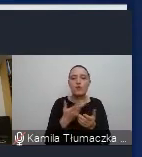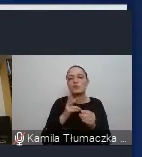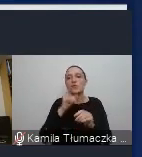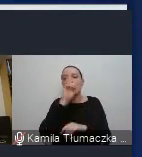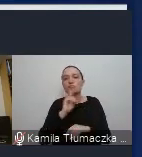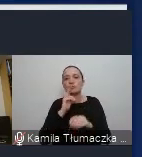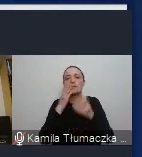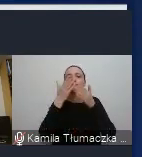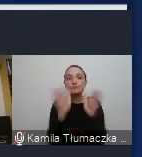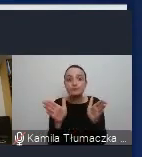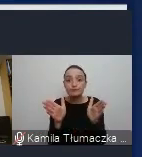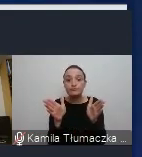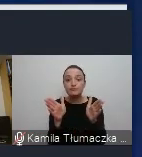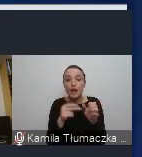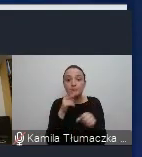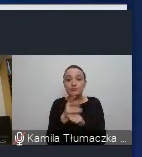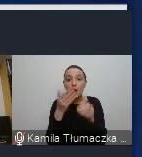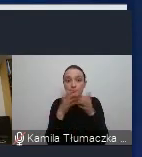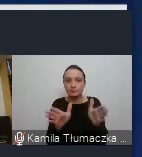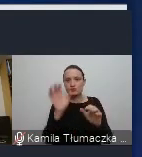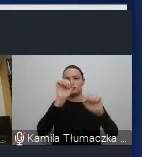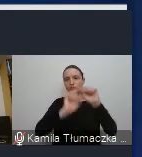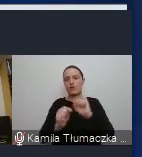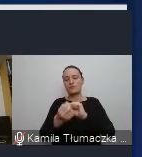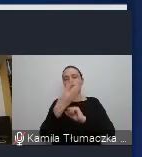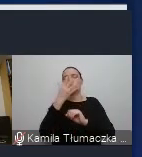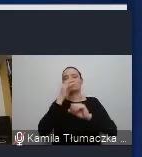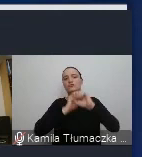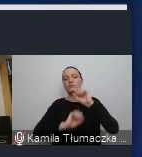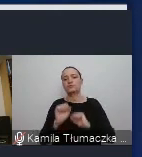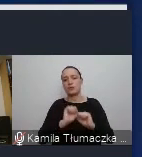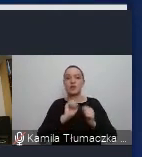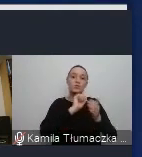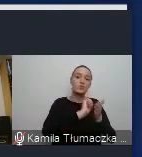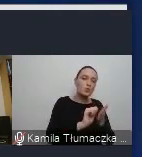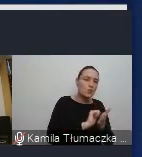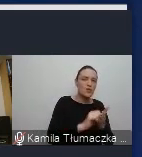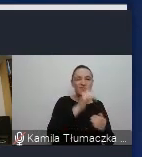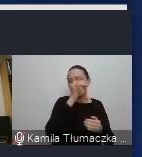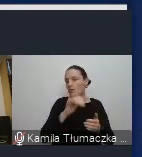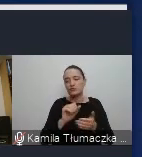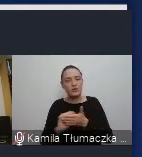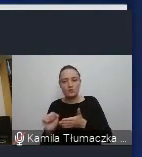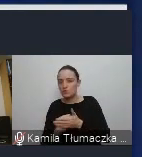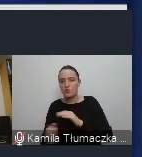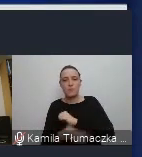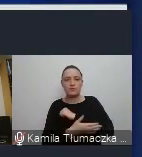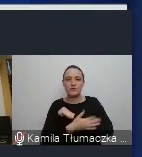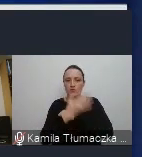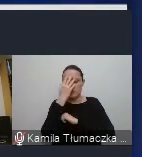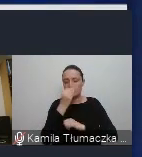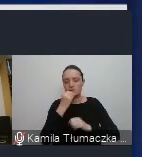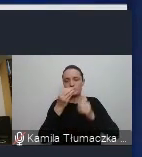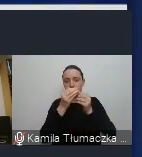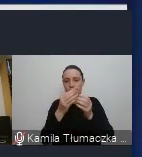klika, od razu otwiera się PDF z ćwiczeniami. Jeżeli ktoś może, drukuje, jeżeli nie, ćwiczy na podstawie obrazków, które